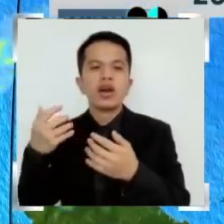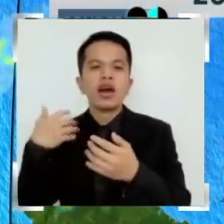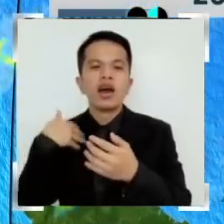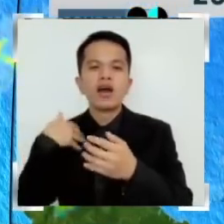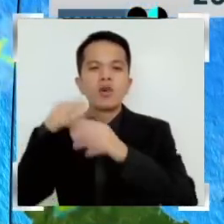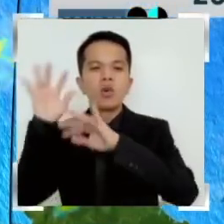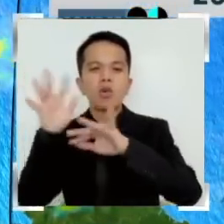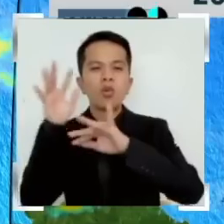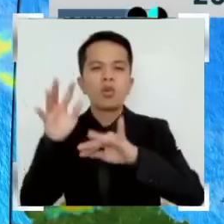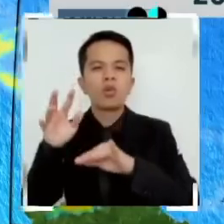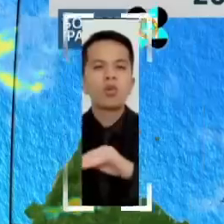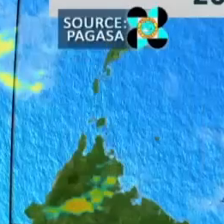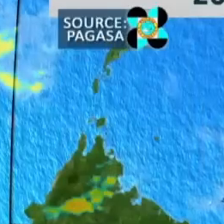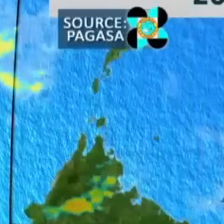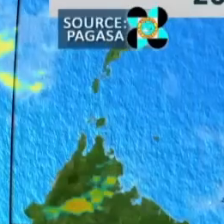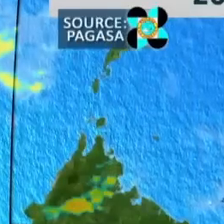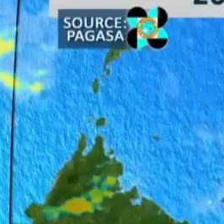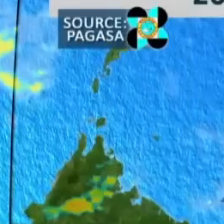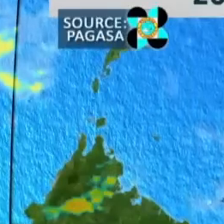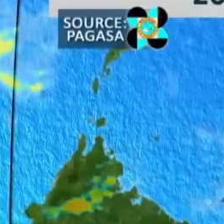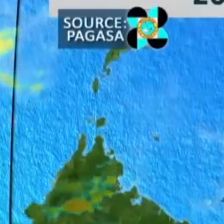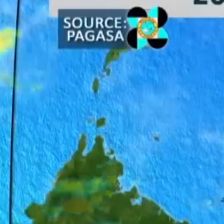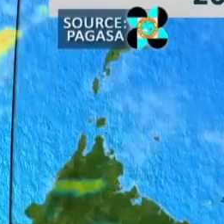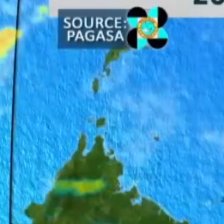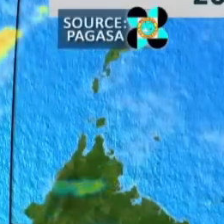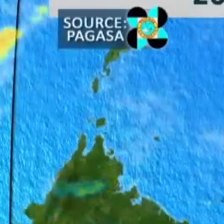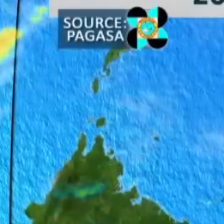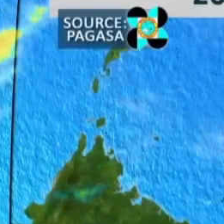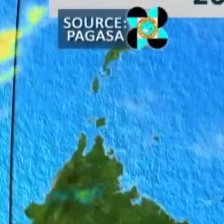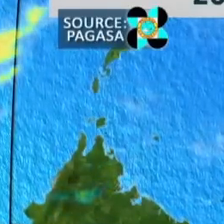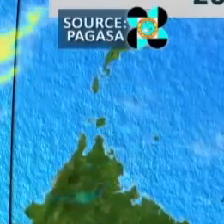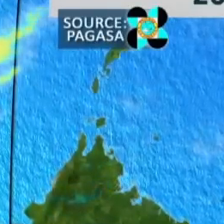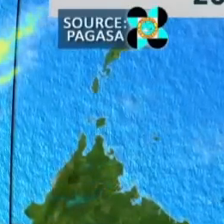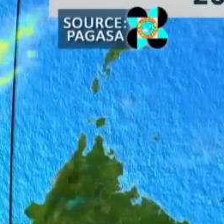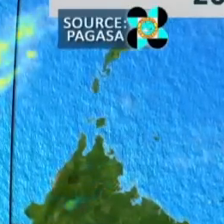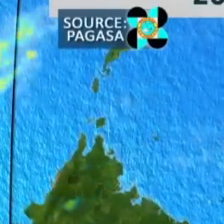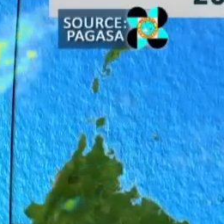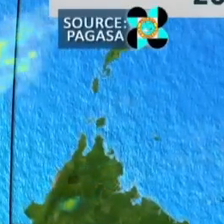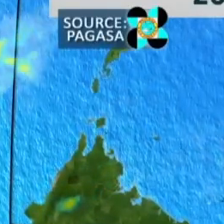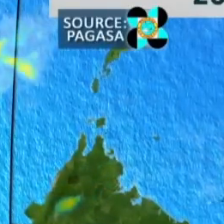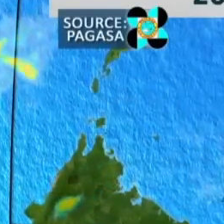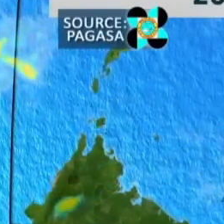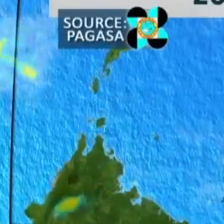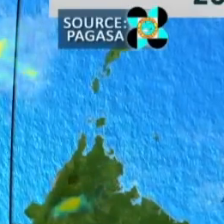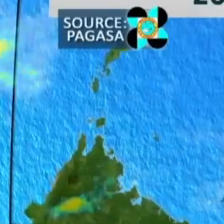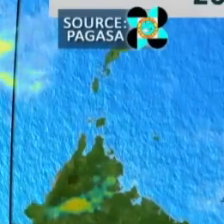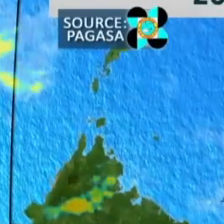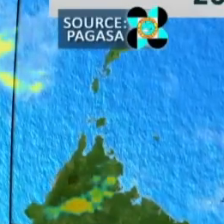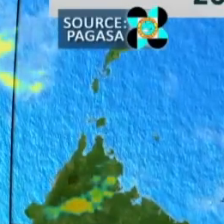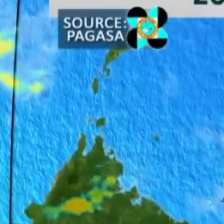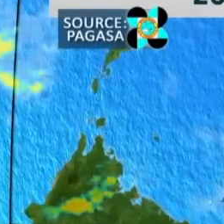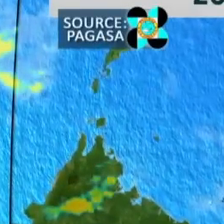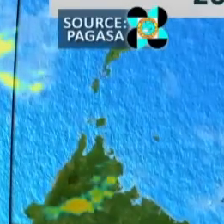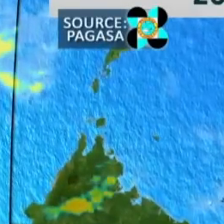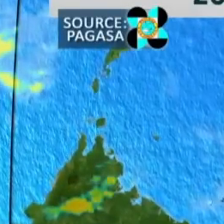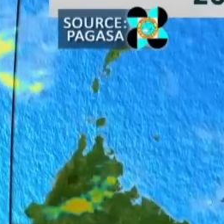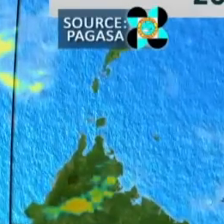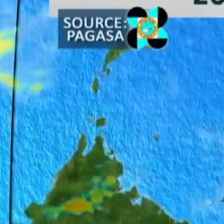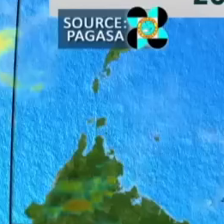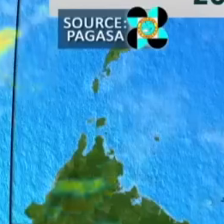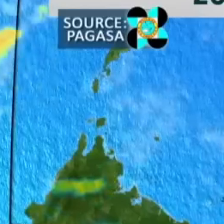205 kilometers per hour at bugsong papalo sa 250 kilometers per hour. Gumagalaw ito